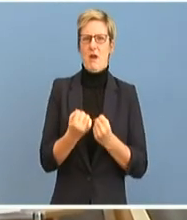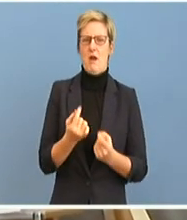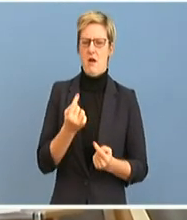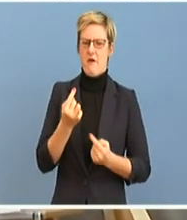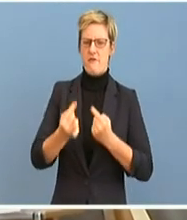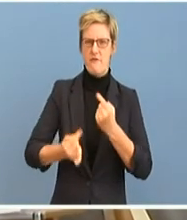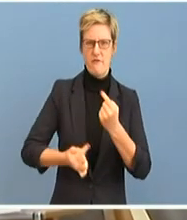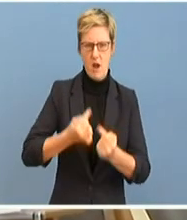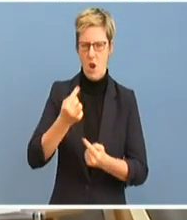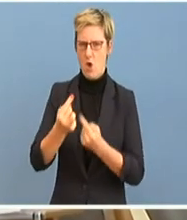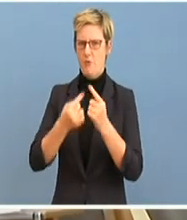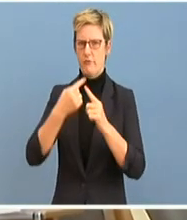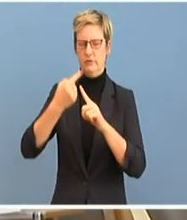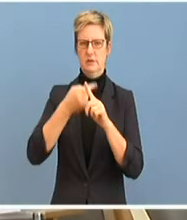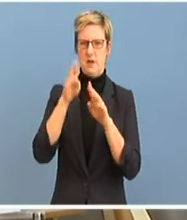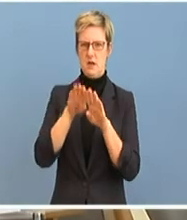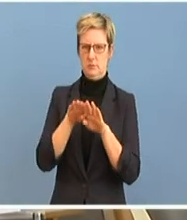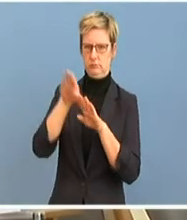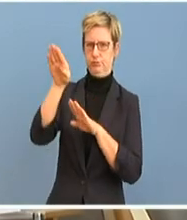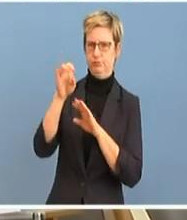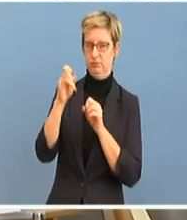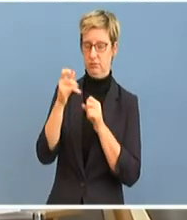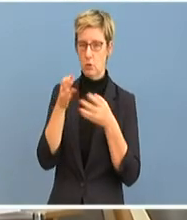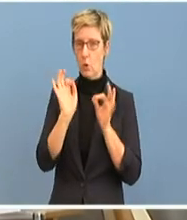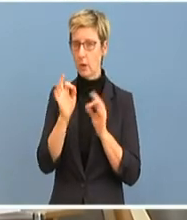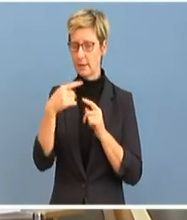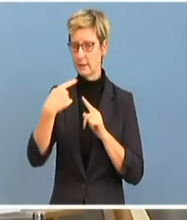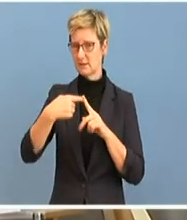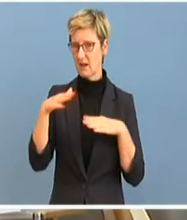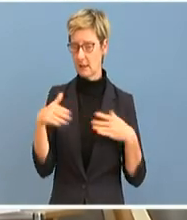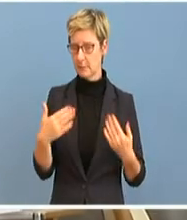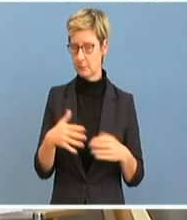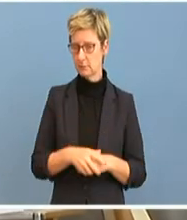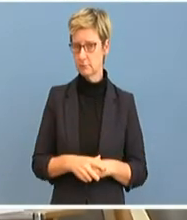Krankheitsverläufen steigt. Können Sie dazu noch konkrete Zahlen liefern?